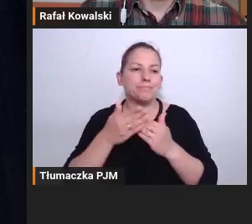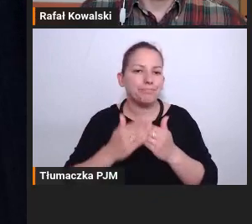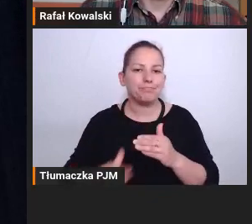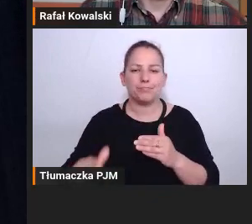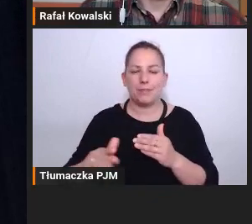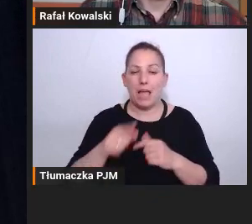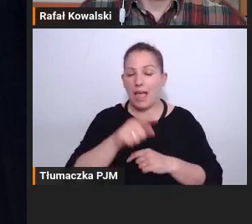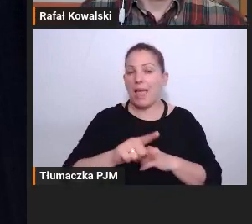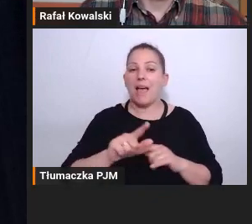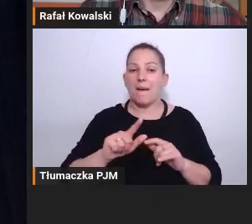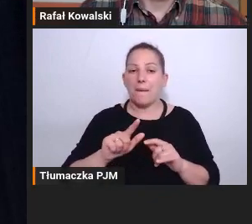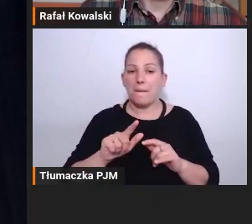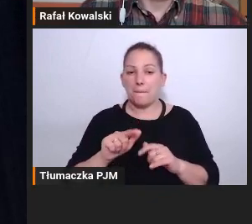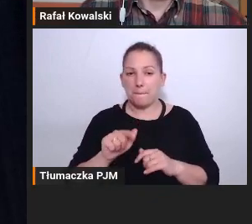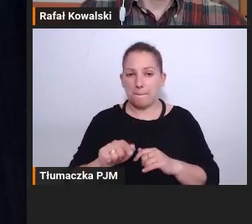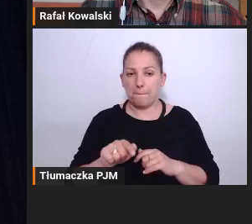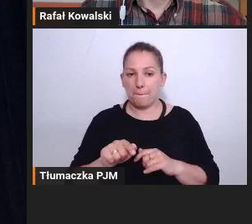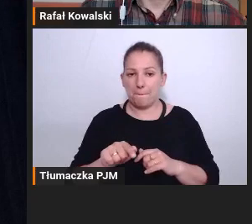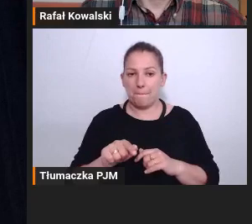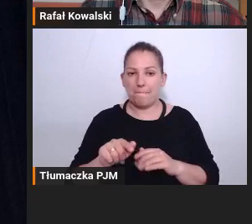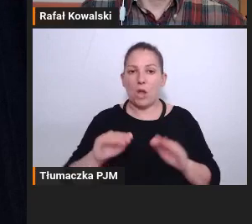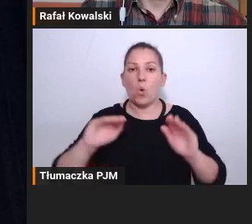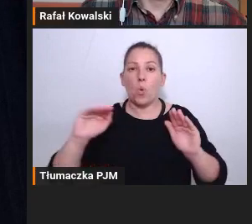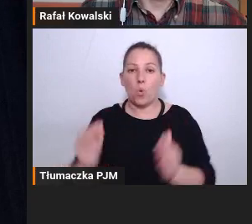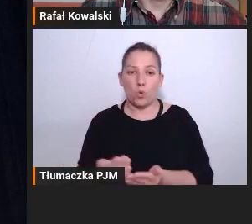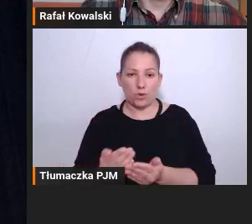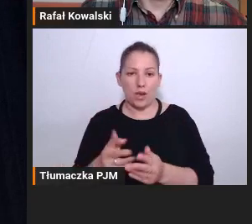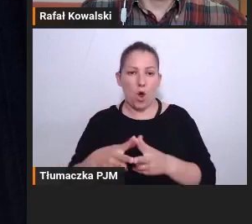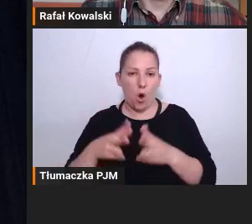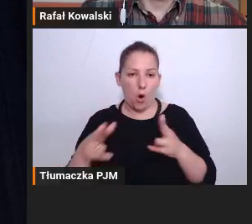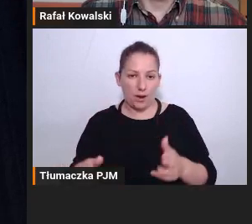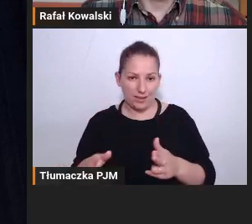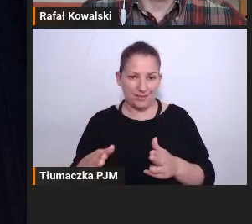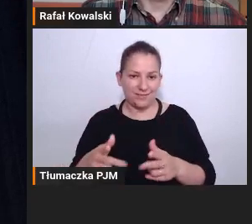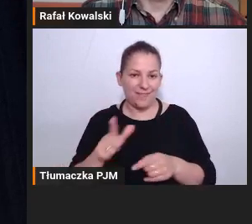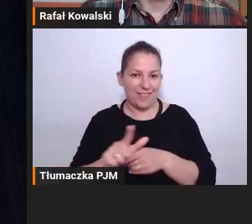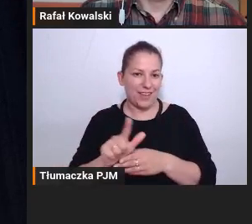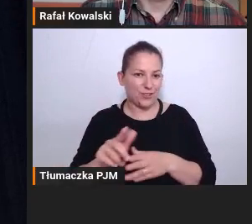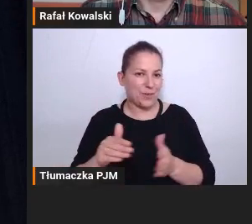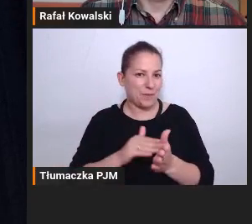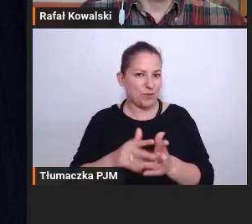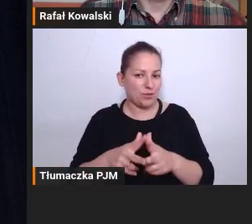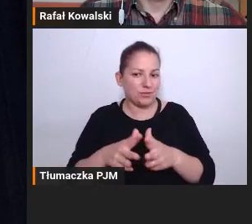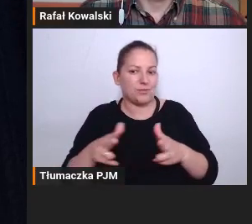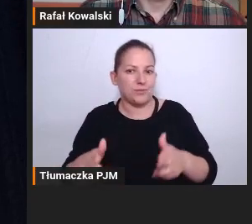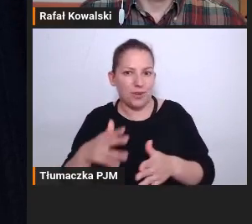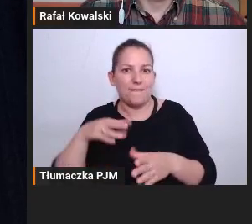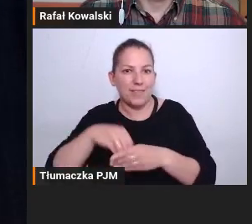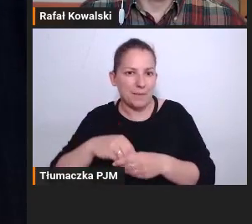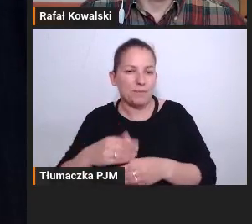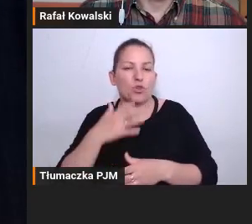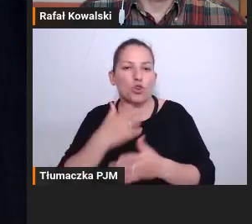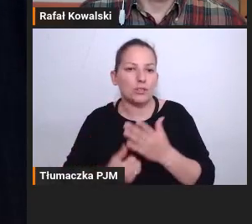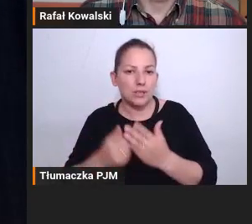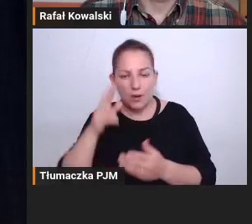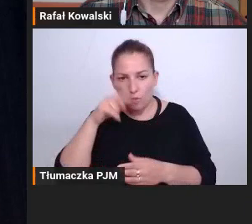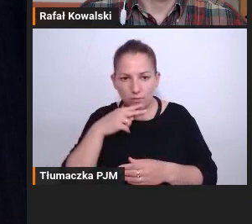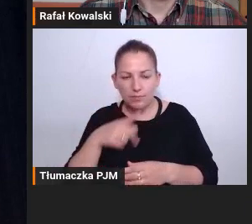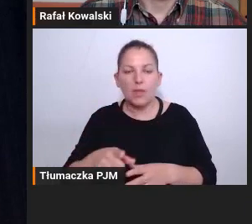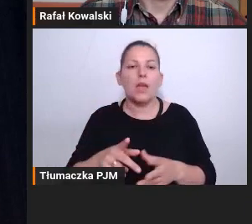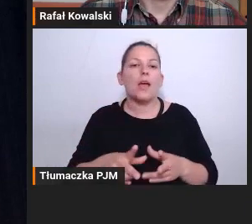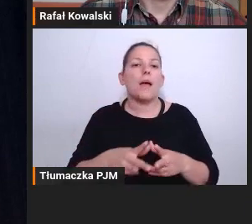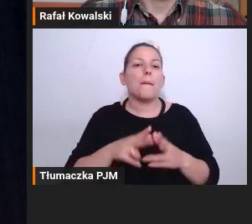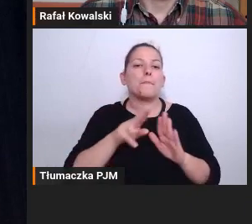w przypadku tego skrócenia tego okresu, podczas którego ojciec będzie mógł korzystać z tego urlopu ojcowskiego, przepis przejściowy